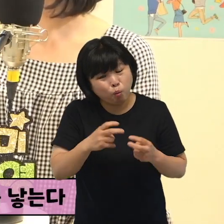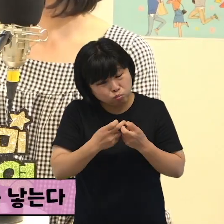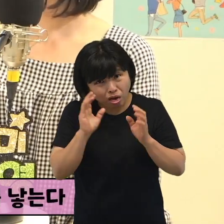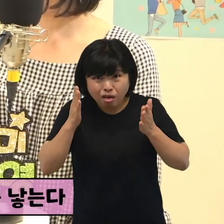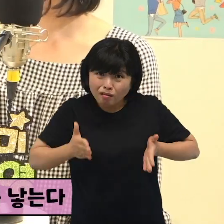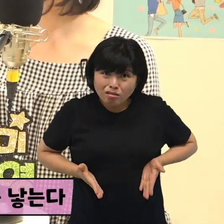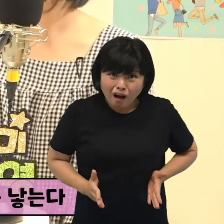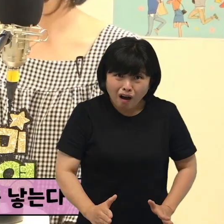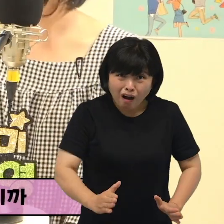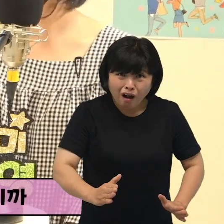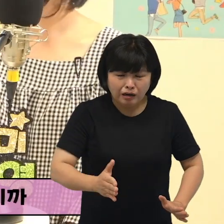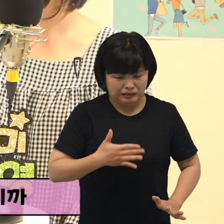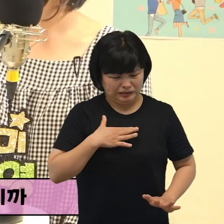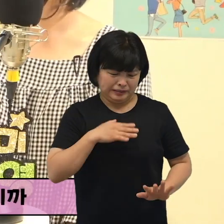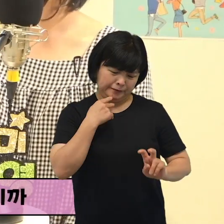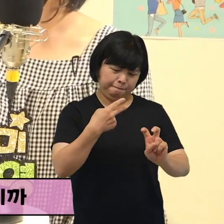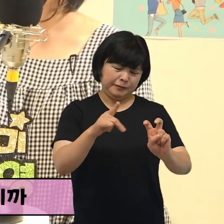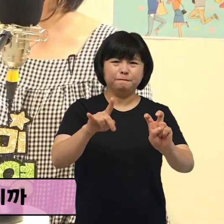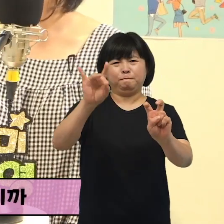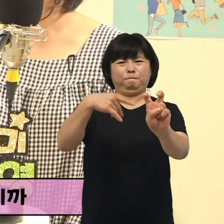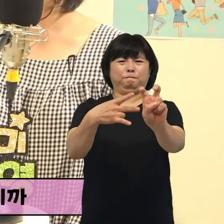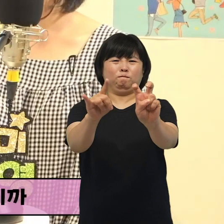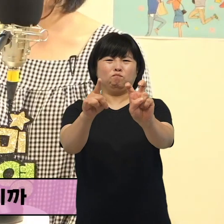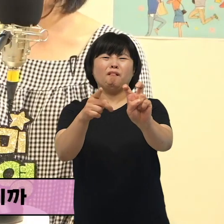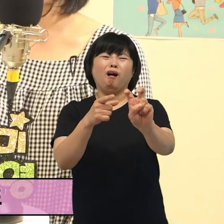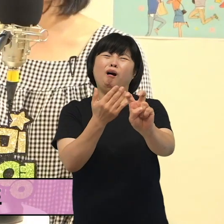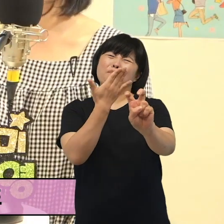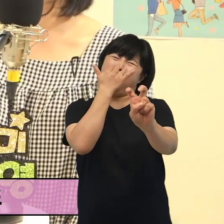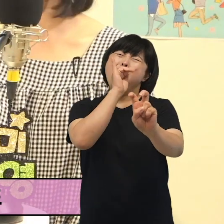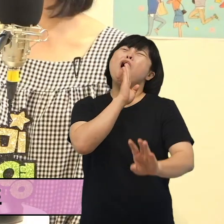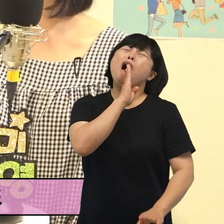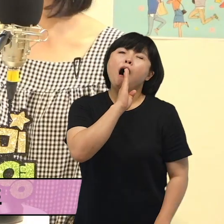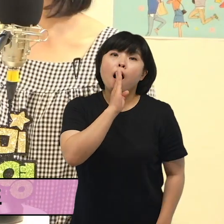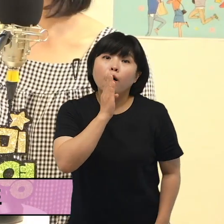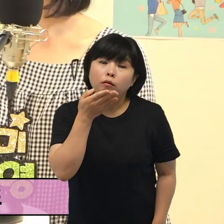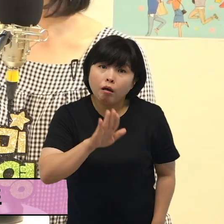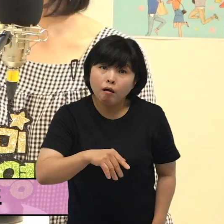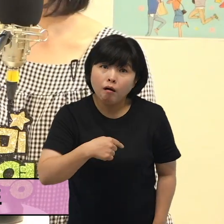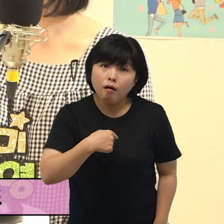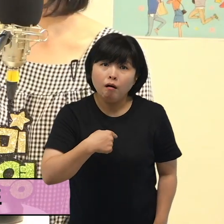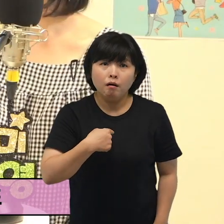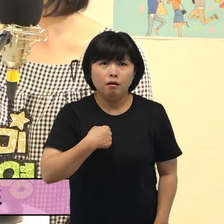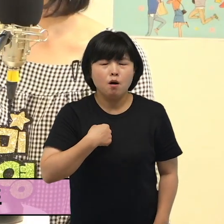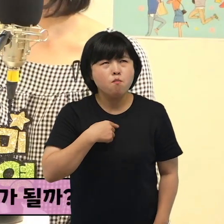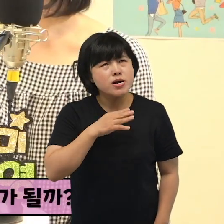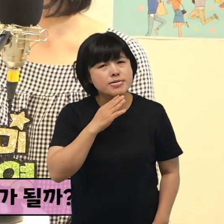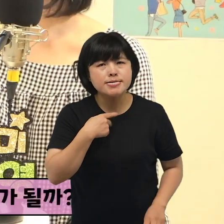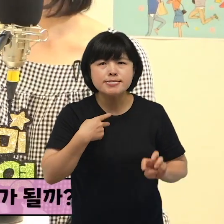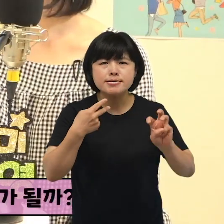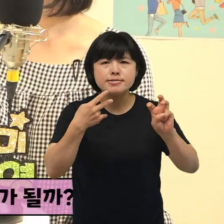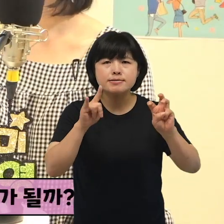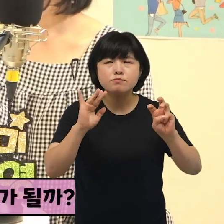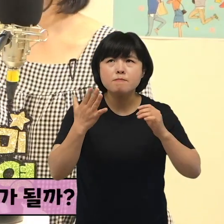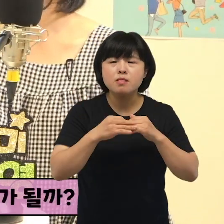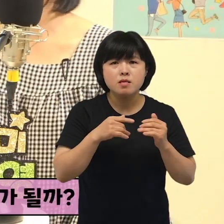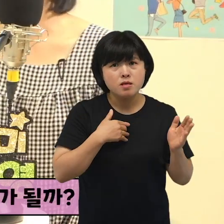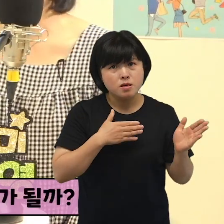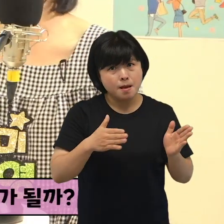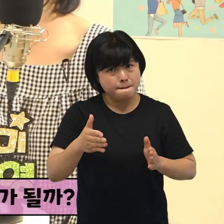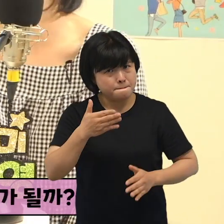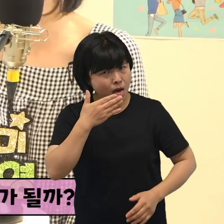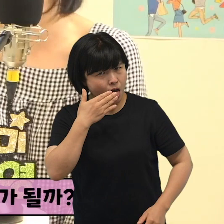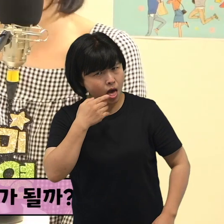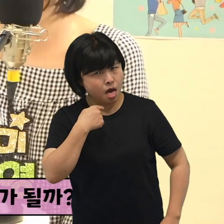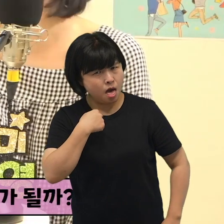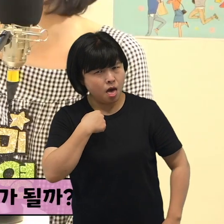이런 내가 애를 낳는다? 근데 사실 지금 20대 초반이니까 그럴 수 있다고 생각을 해도 과연 30대가 돼도 내가